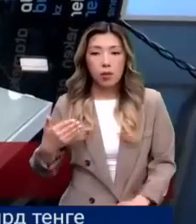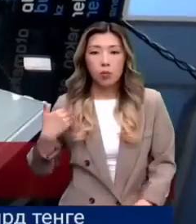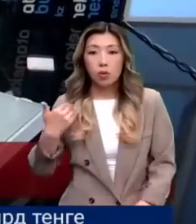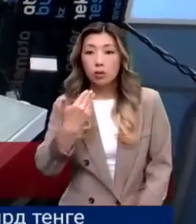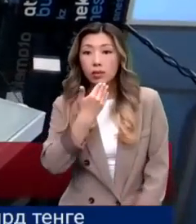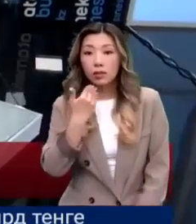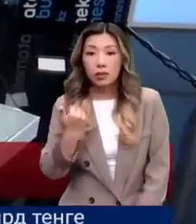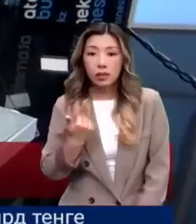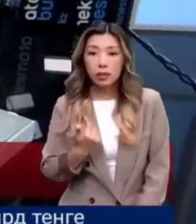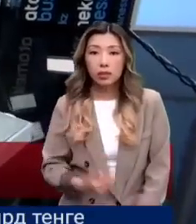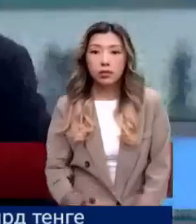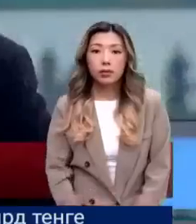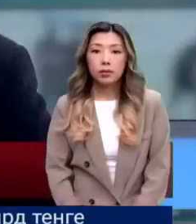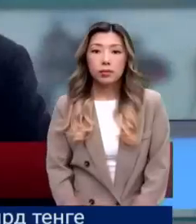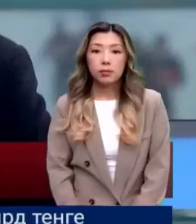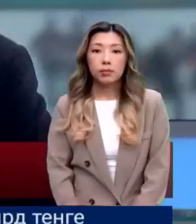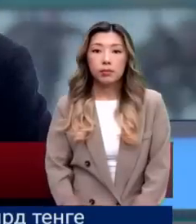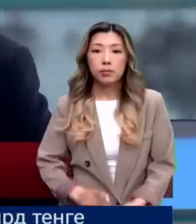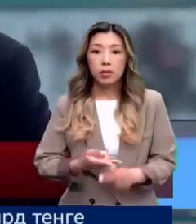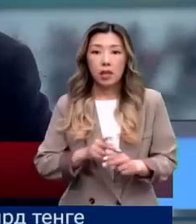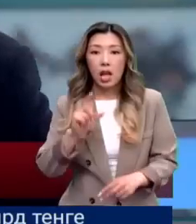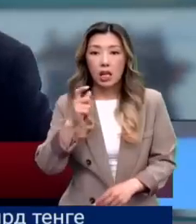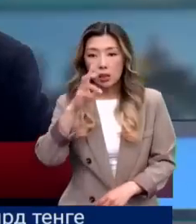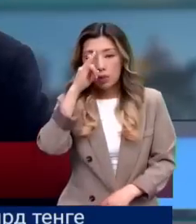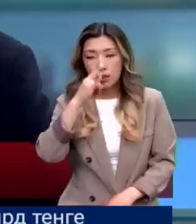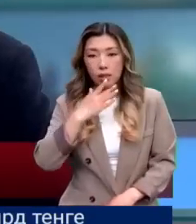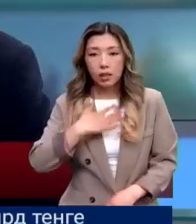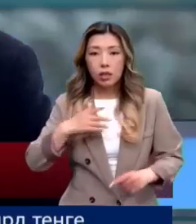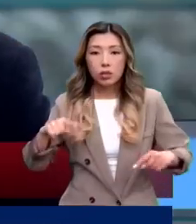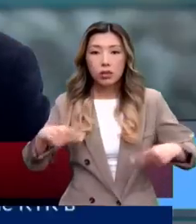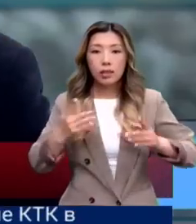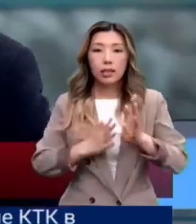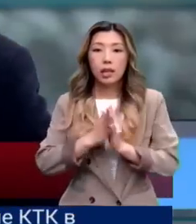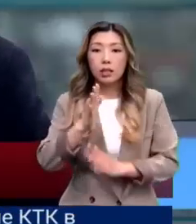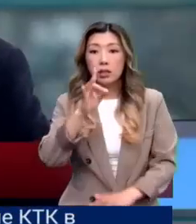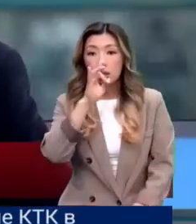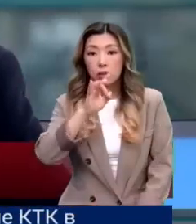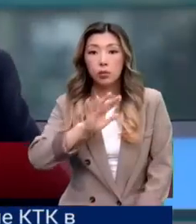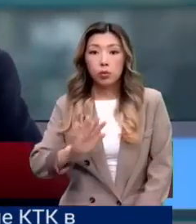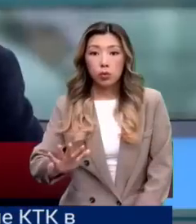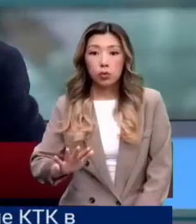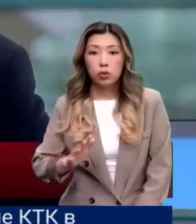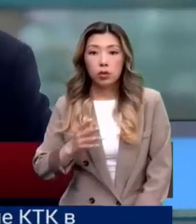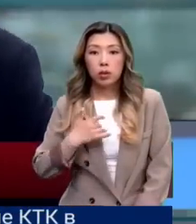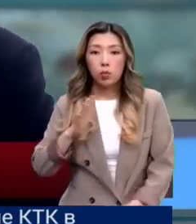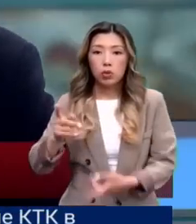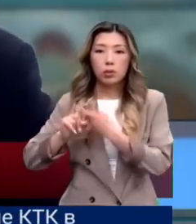что происходят необратимые процессы в экономике, и наш бюджет все больше и больше зависит от Национального